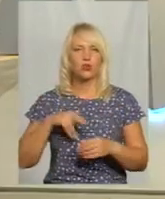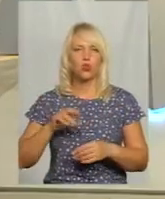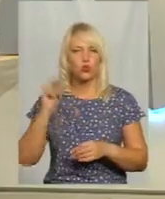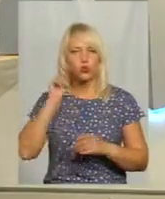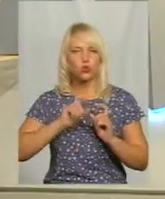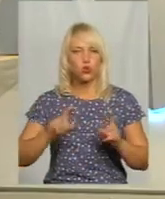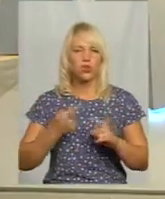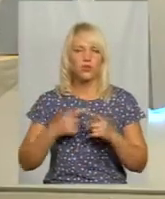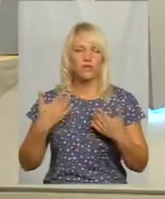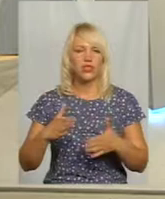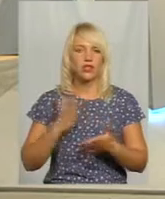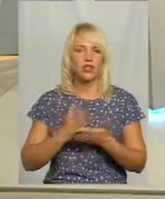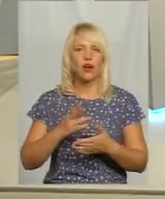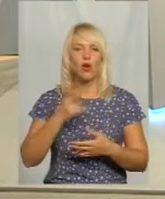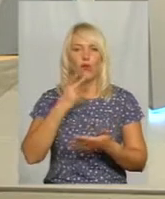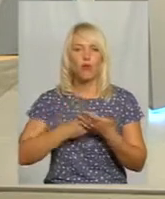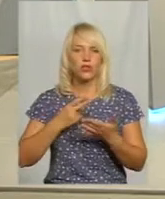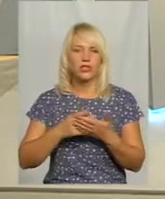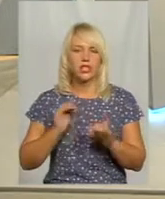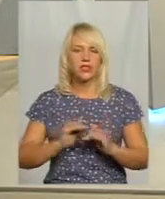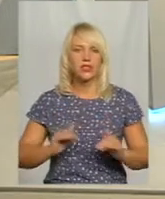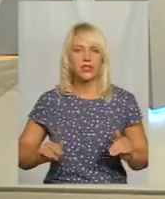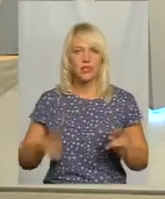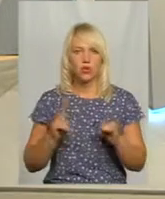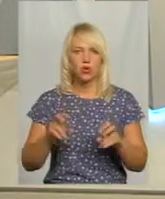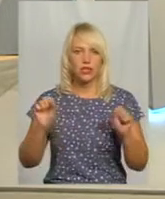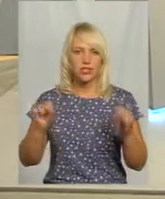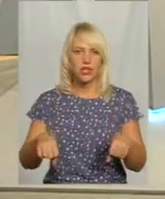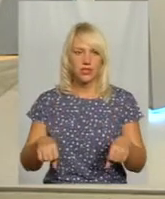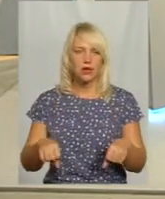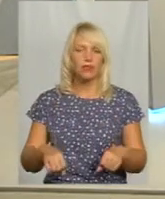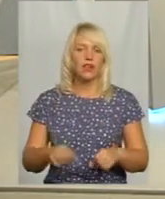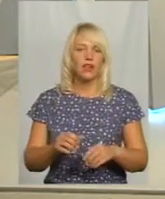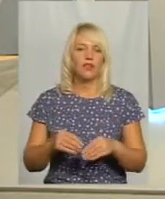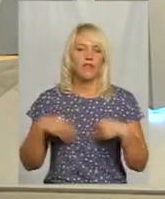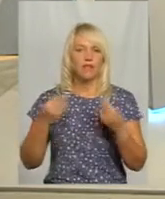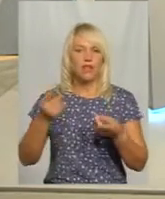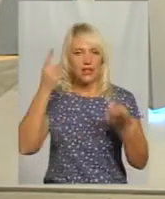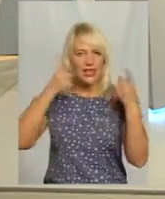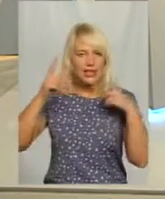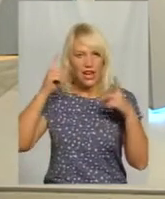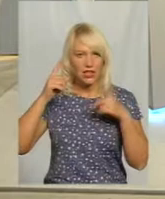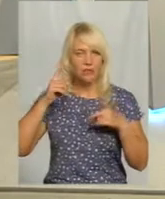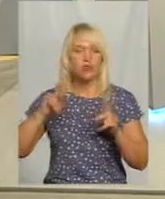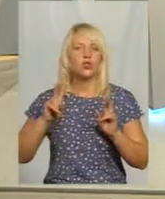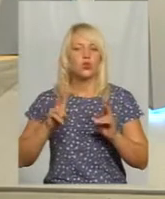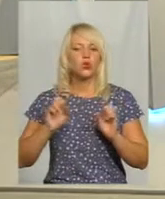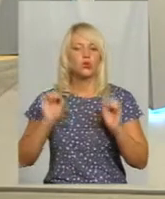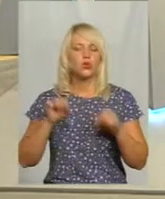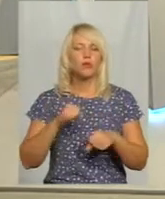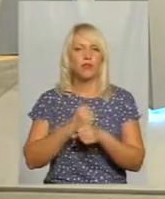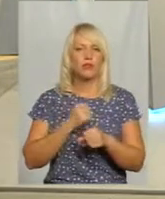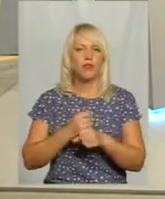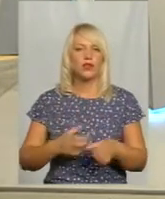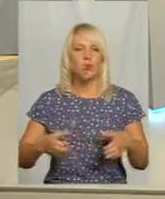вже теж показник. І діти, які здатні видавати ідеї, які здатні працювати